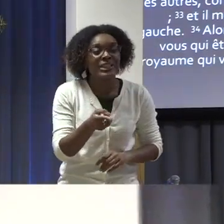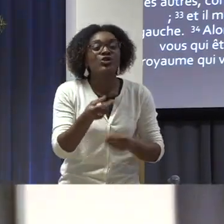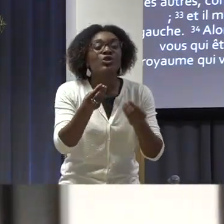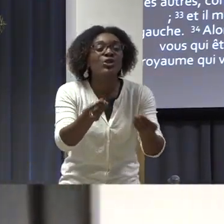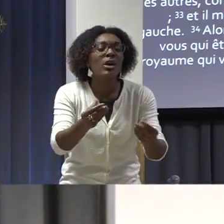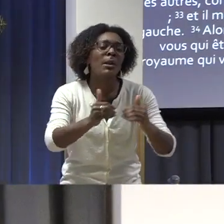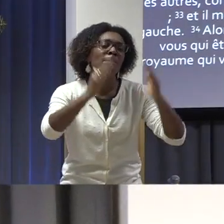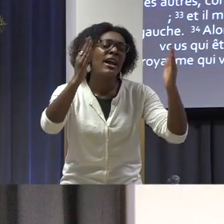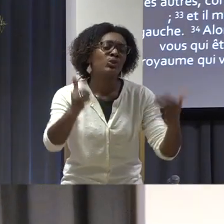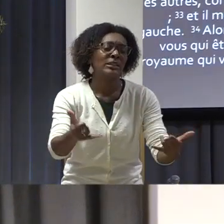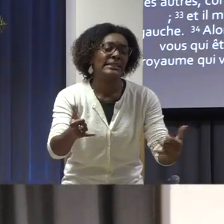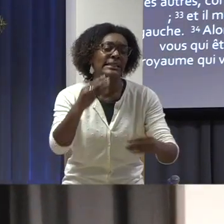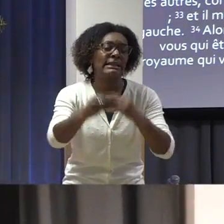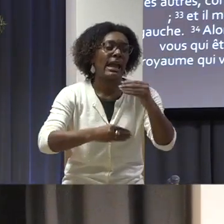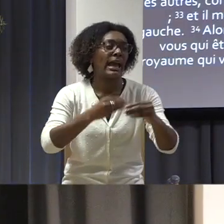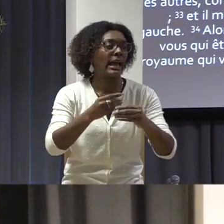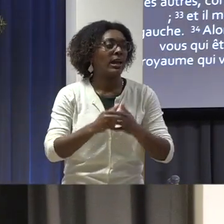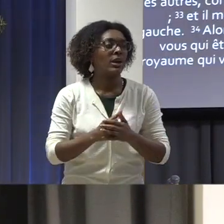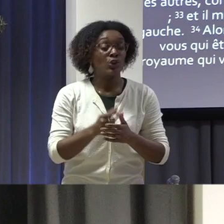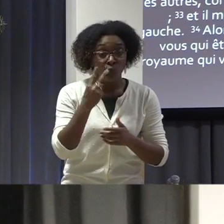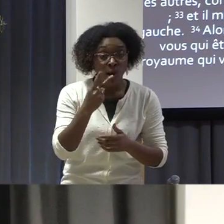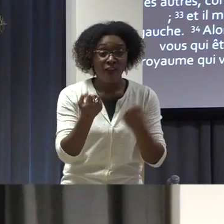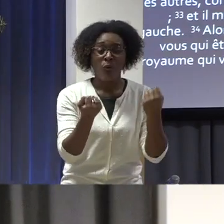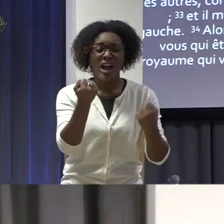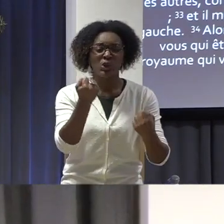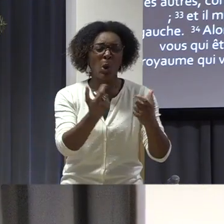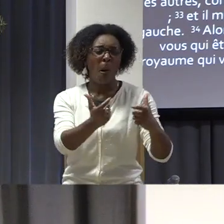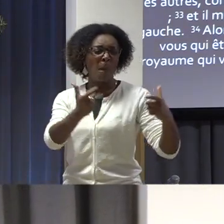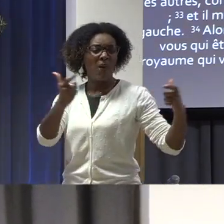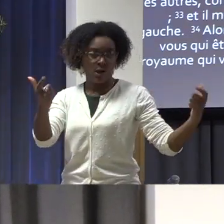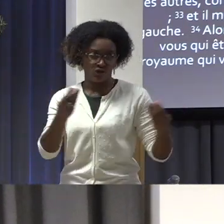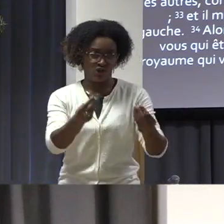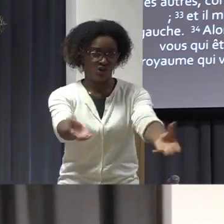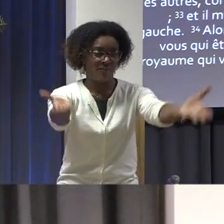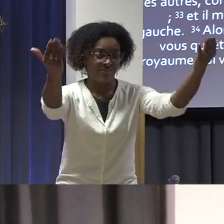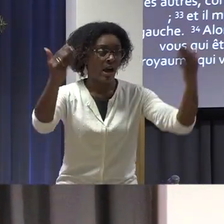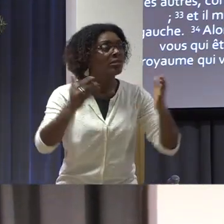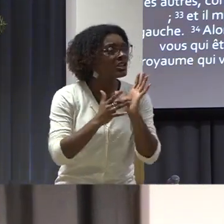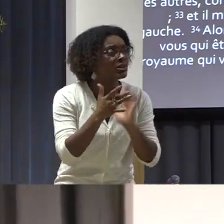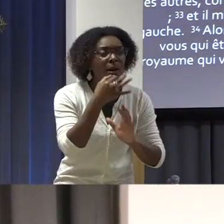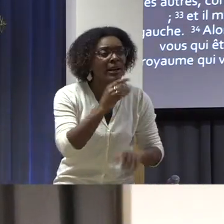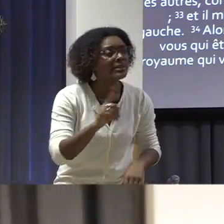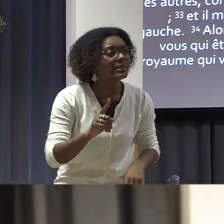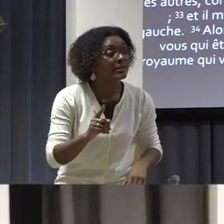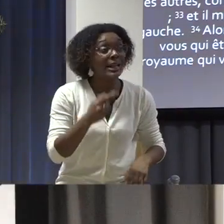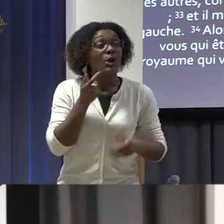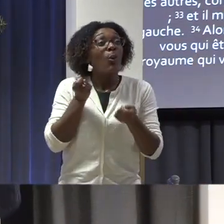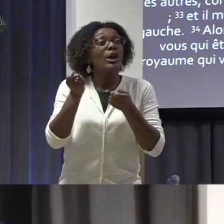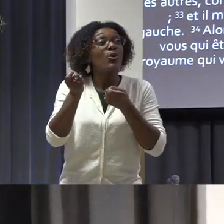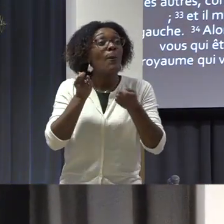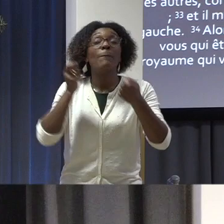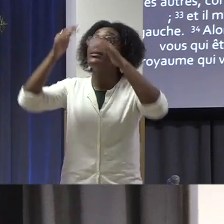tu vois la maserati que tu n'as jamais conduit sur têt c'est à toi maintenant c'est pas du tout ça nous possédons le royaume